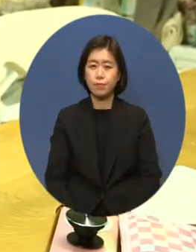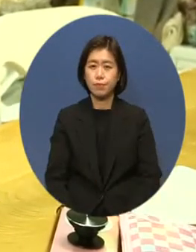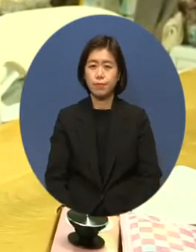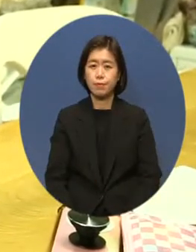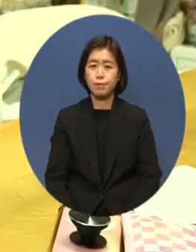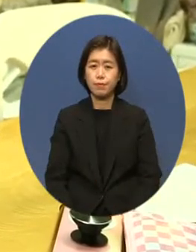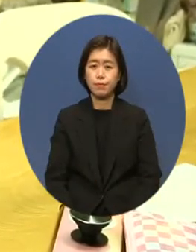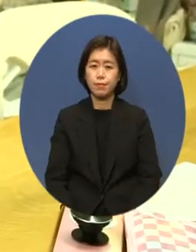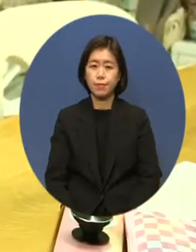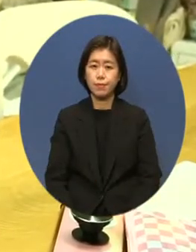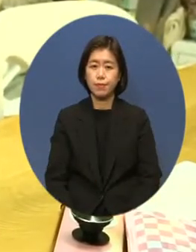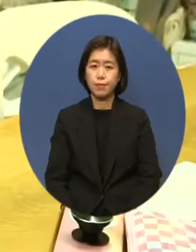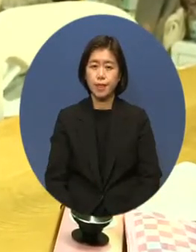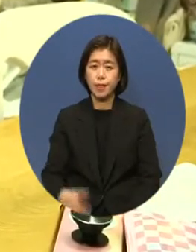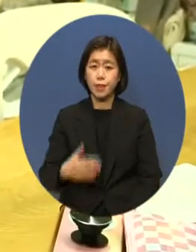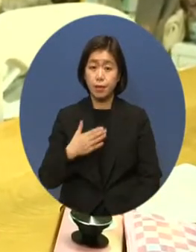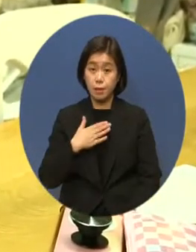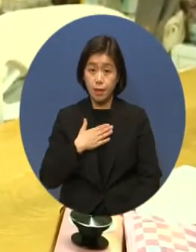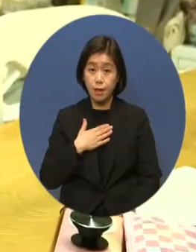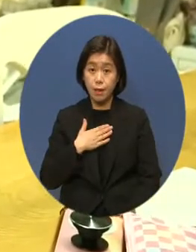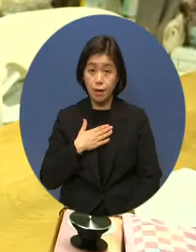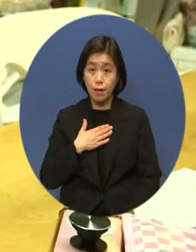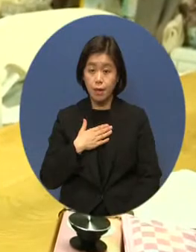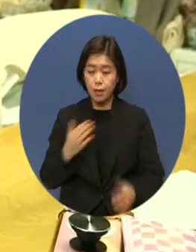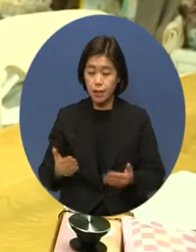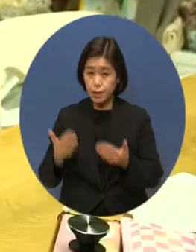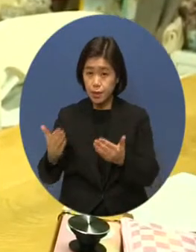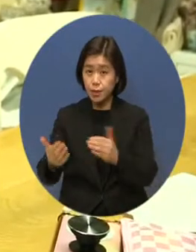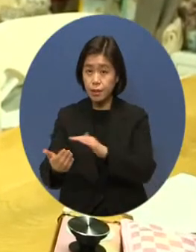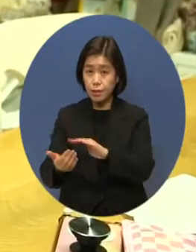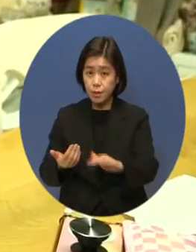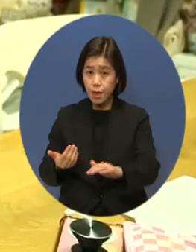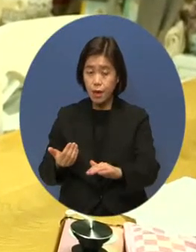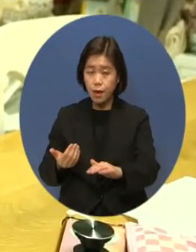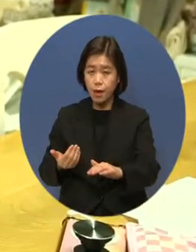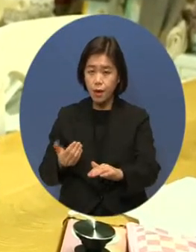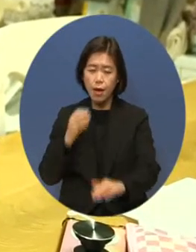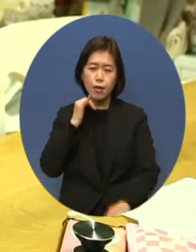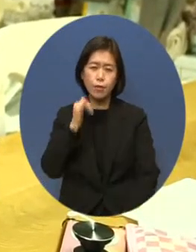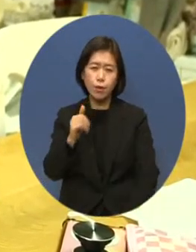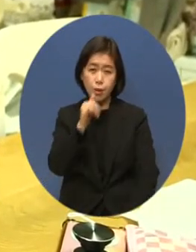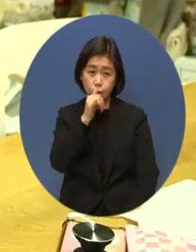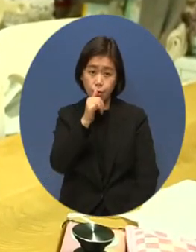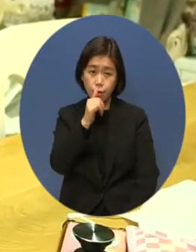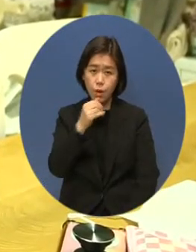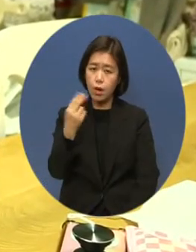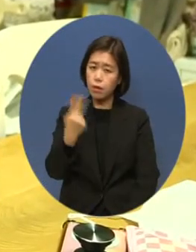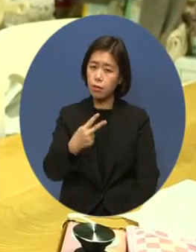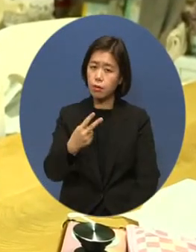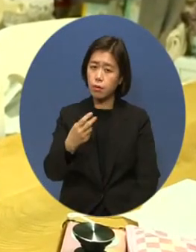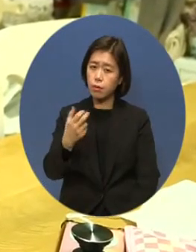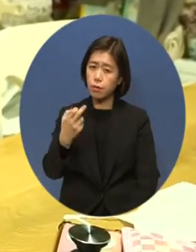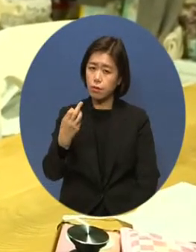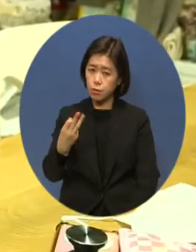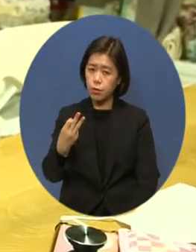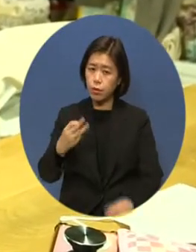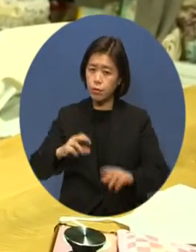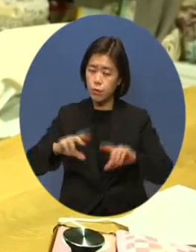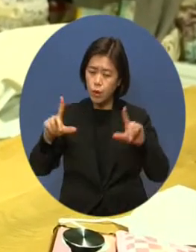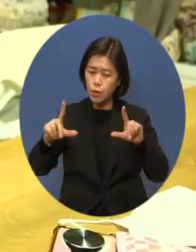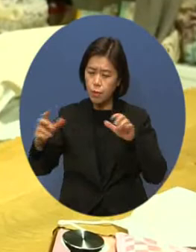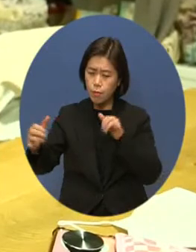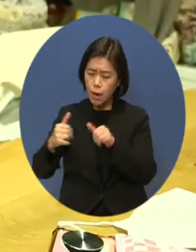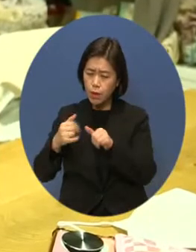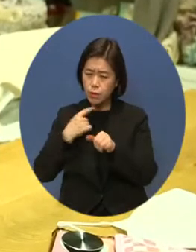돌이켜보면은 통화, 제가 꼭 기증하기 전에 통화를 하거든요, 선생님이랑. 그러니까 2013년도에 통화했던 분인데 반갑고요.